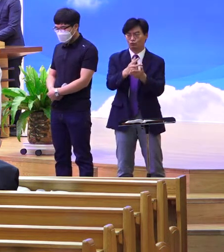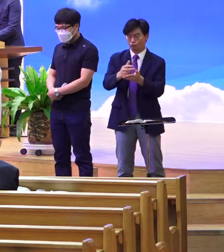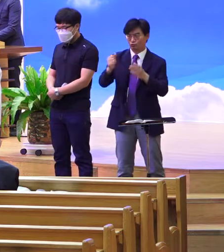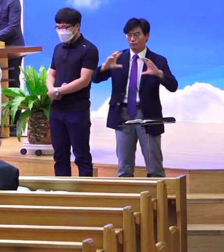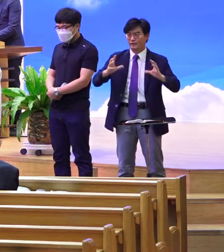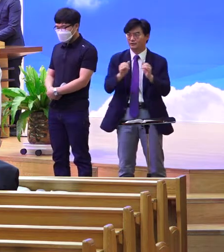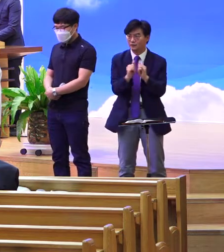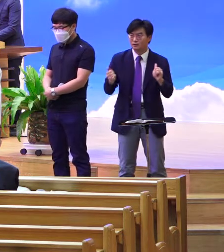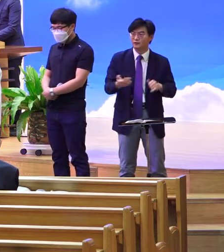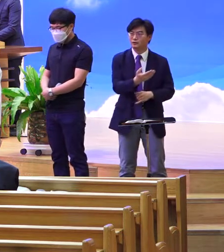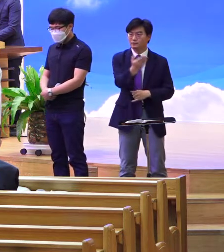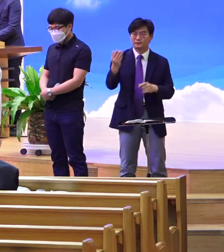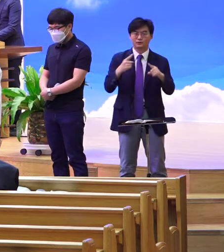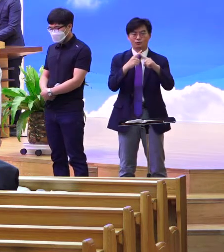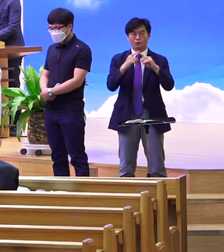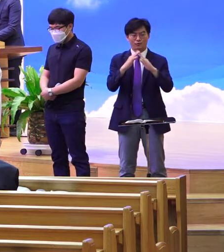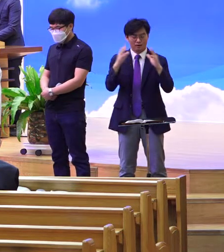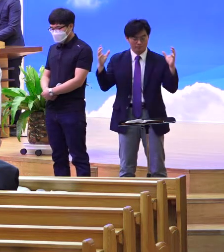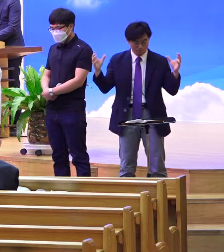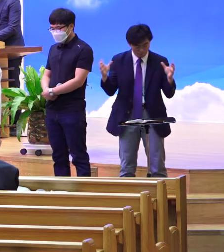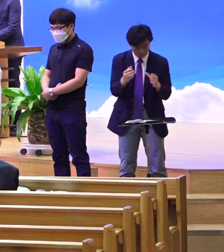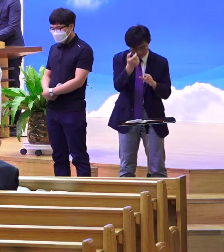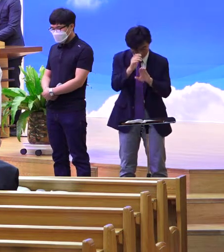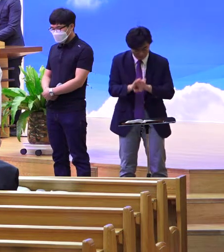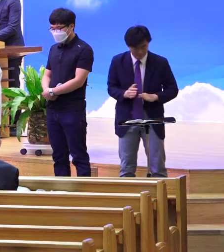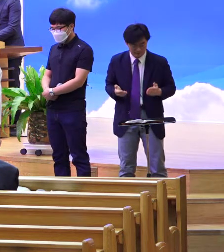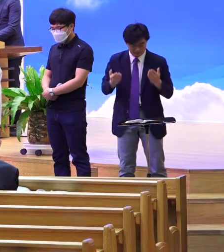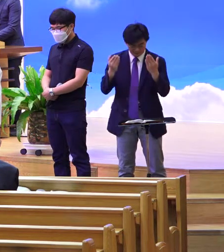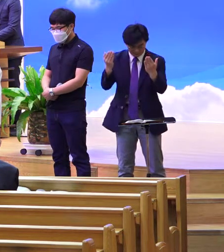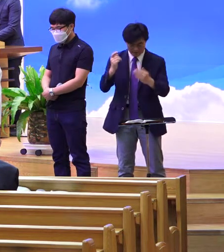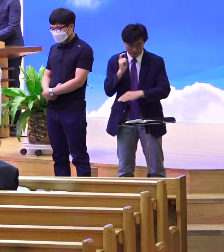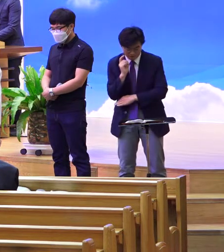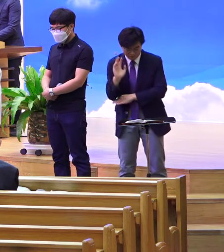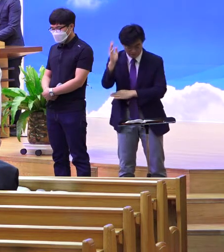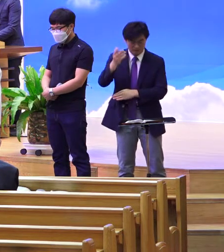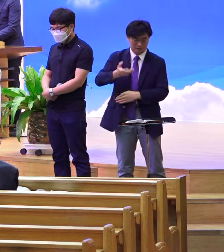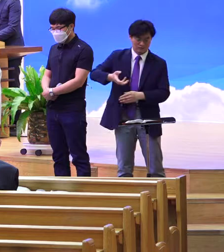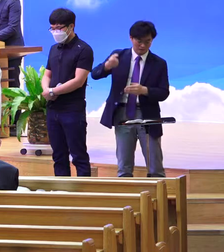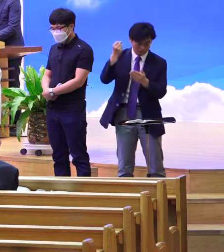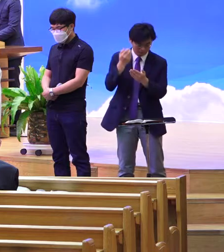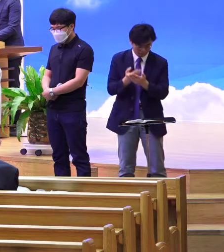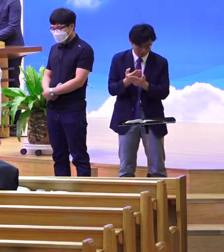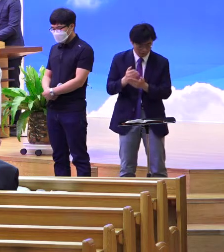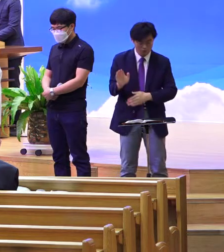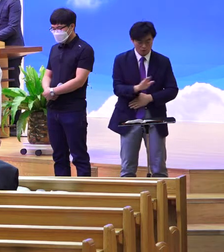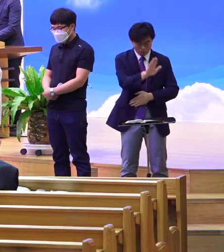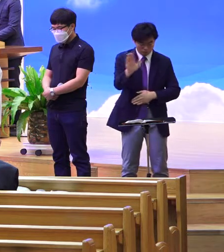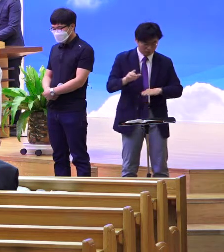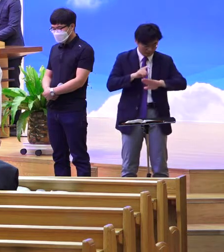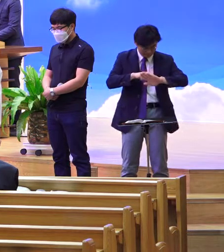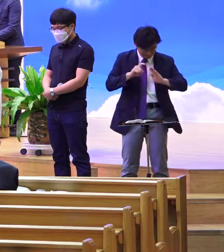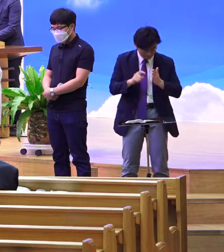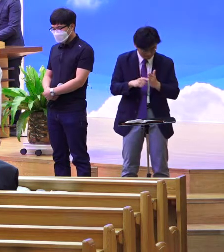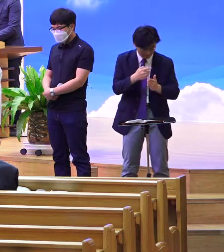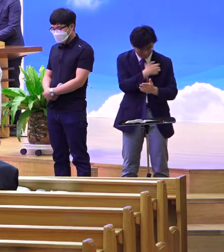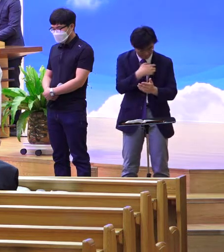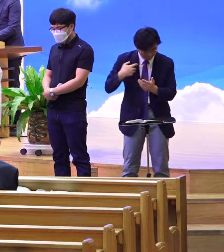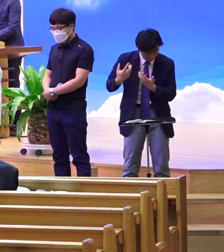성전에 나와 예배하오니 영광을 받으시고 예비하신 말씀으로 저희의 심령을 충만케